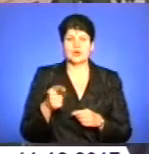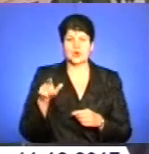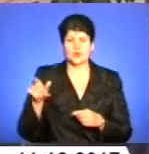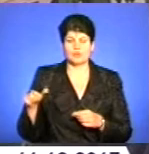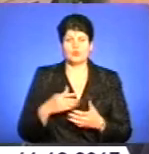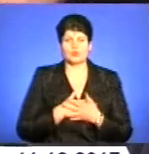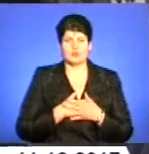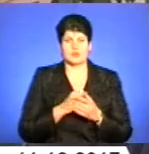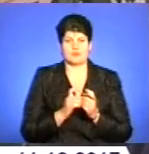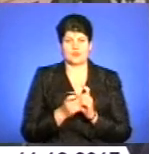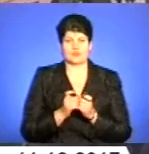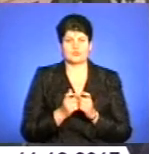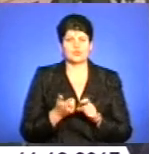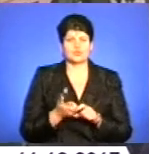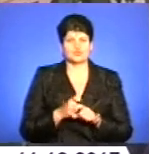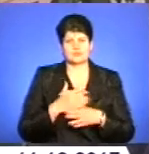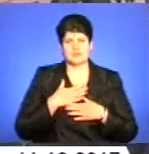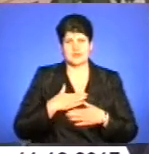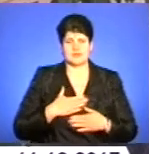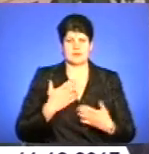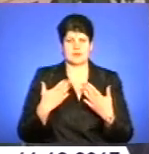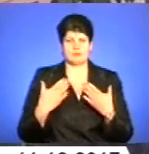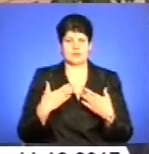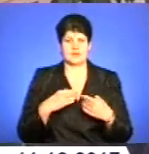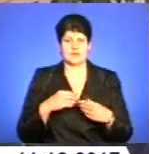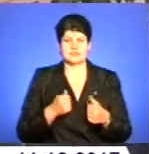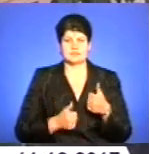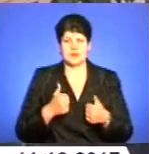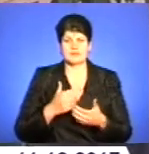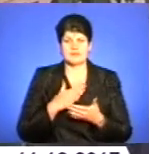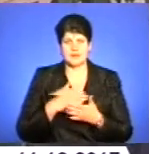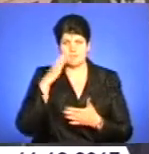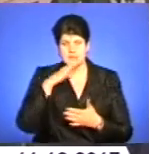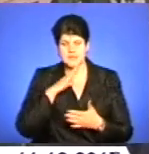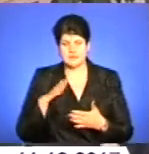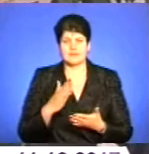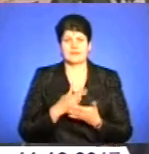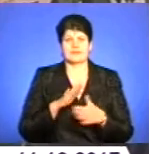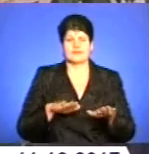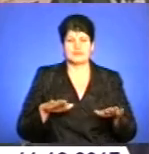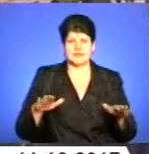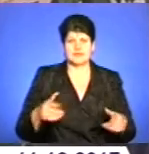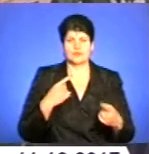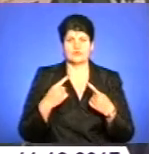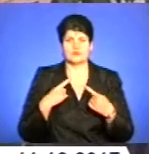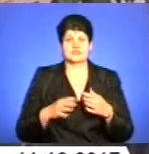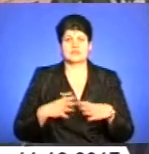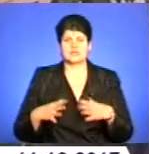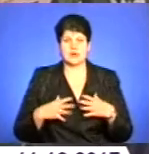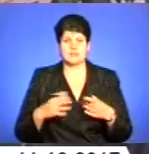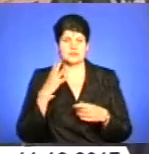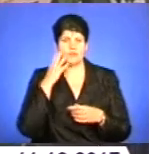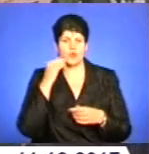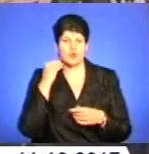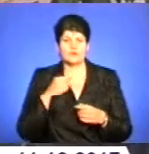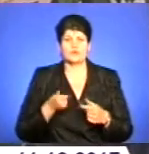люблять боротьбу, надзвичайно приємна атмосфера змагань. Є батьки, є дітки. Говорив з тренерами з Молдови, вони дуже є щасливі за